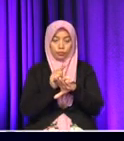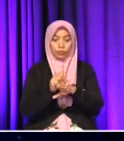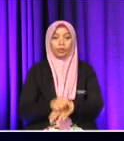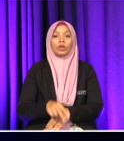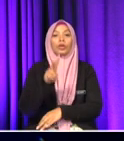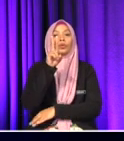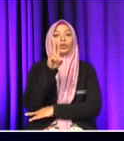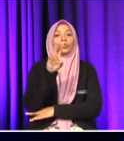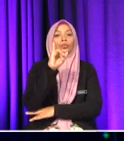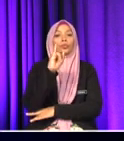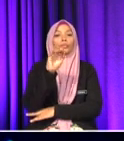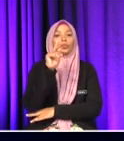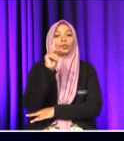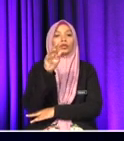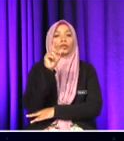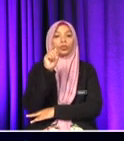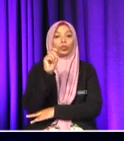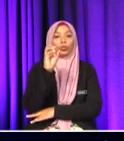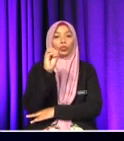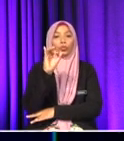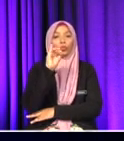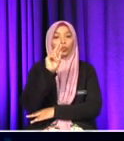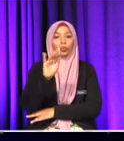tanda pengenalan Syarikat di laut